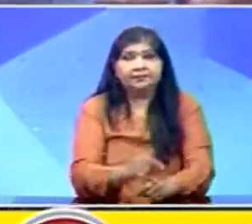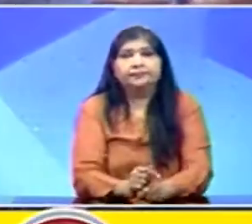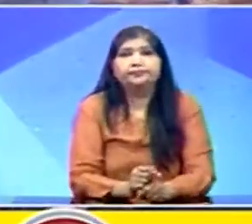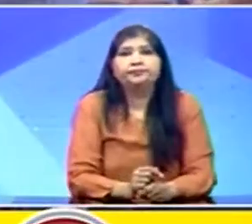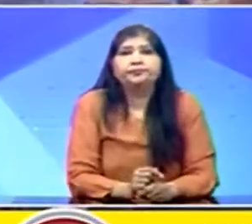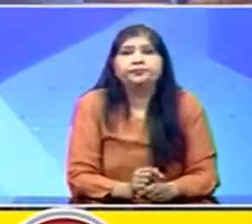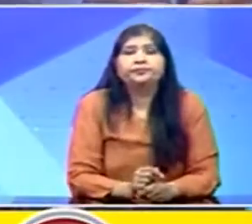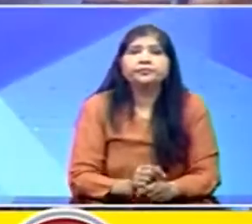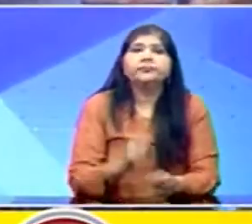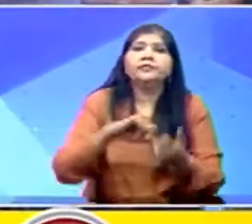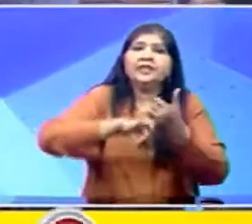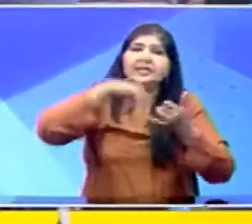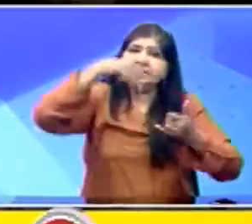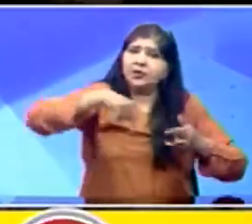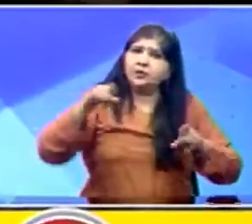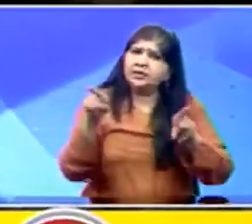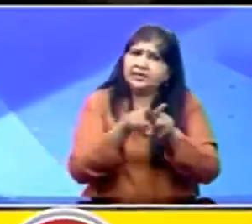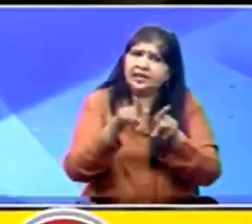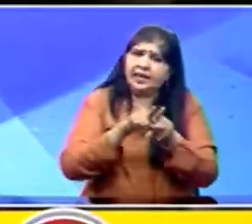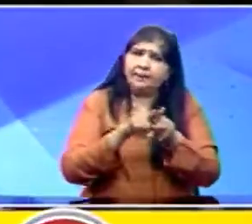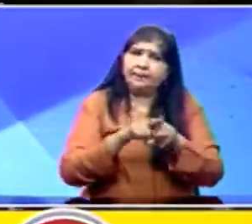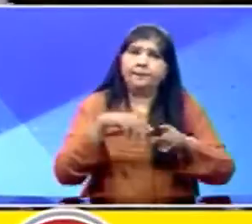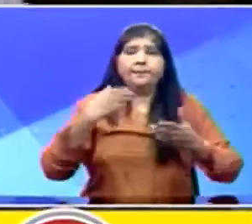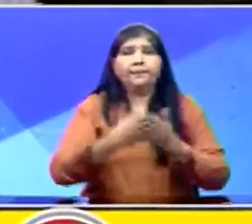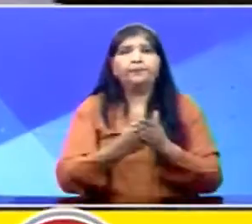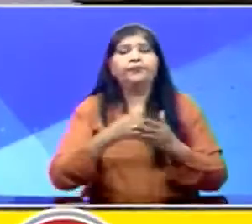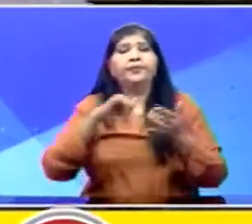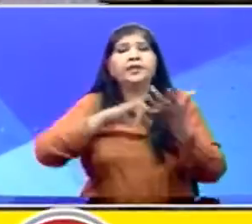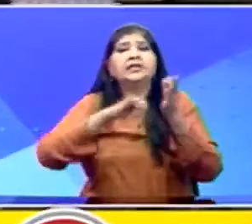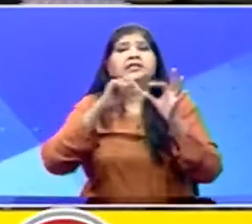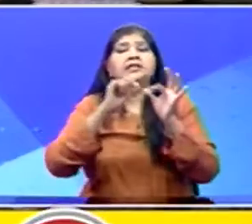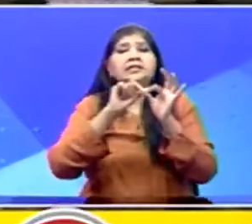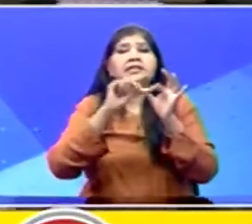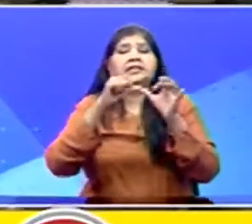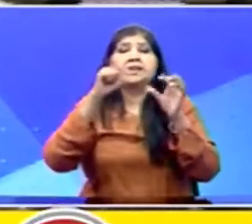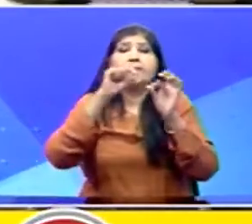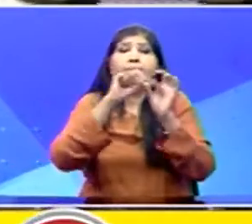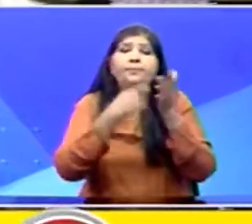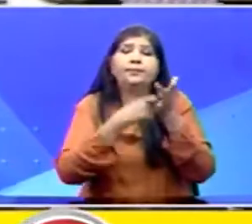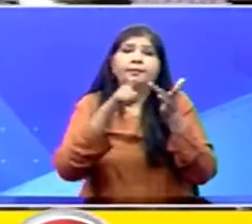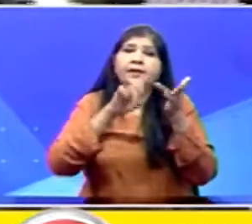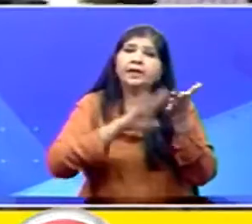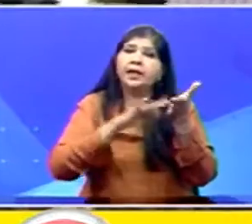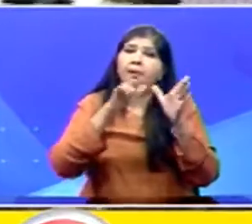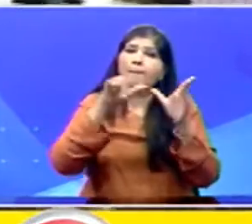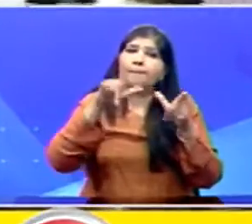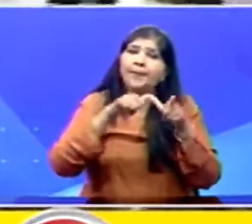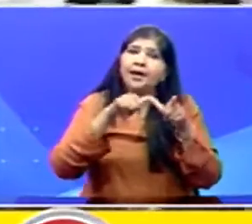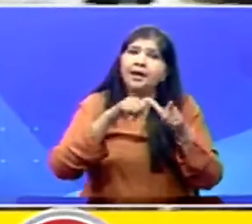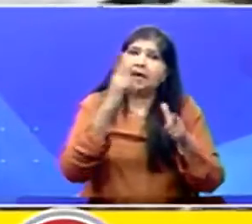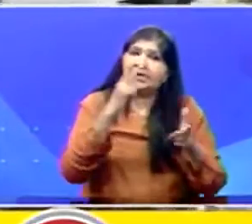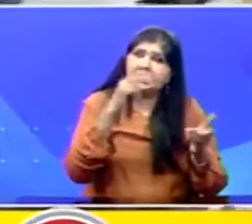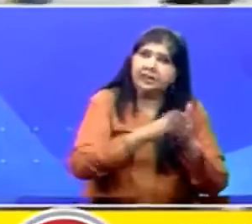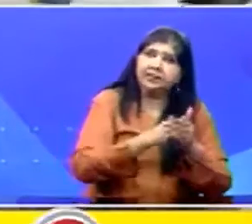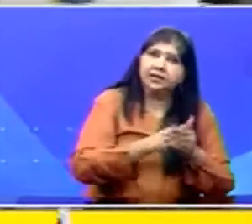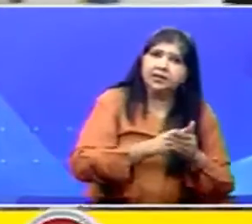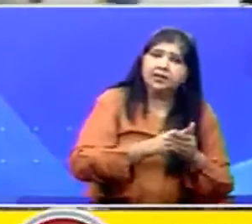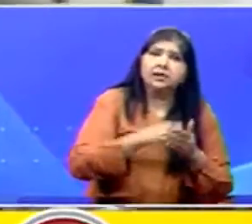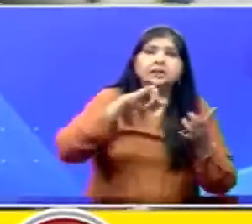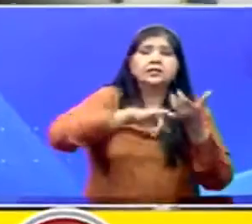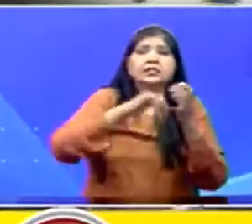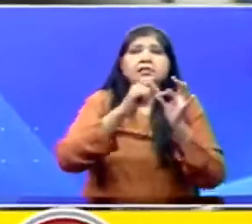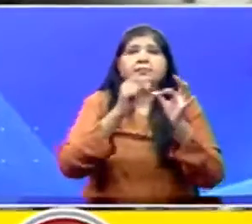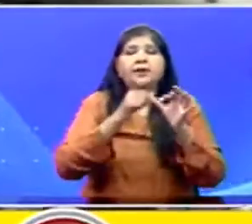दक्षिन में ऐसा ही महत्व सब्रिमाला यात्रा का भी है? सब्रिमाला की पहडियों पर भगवान